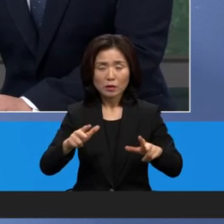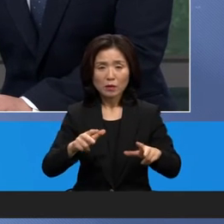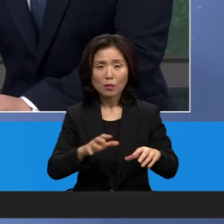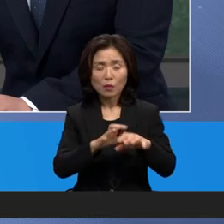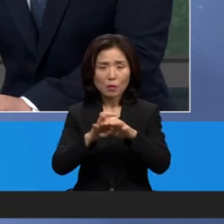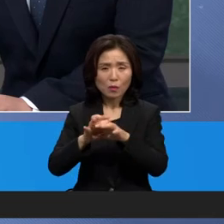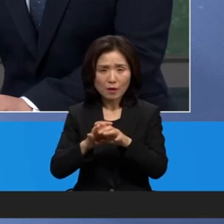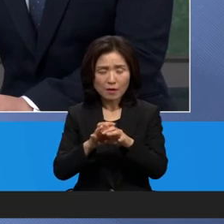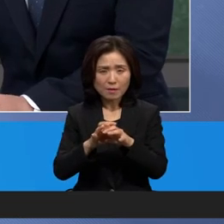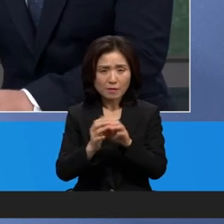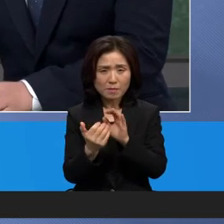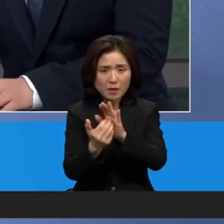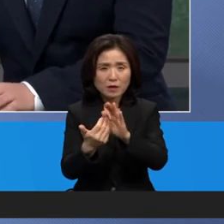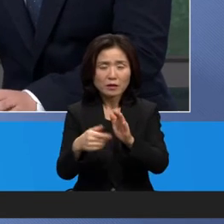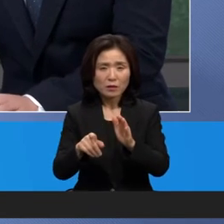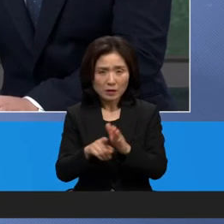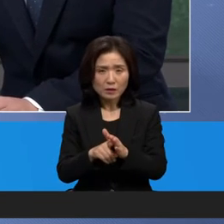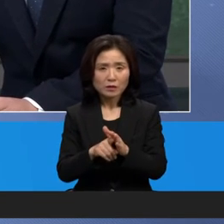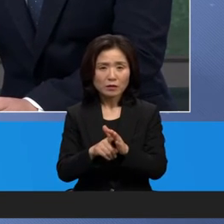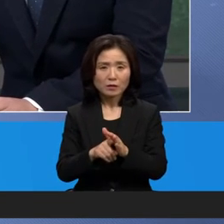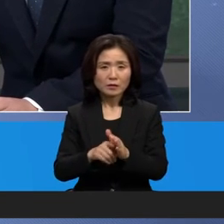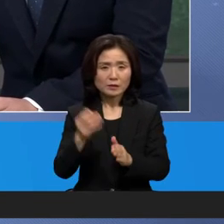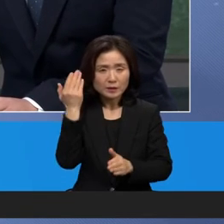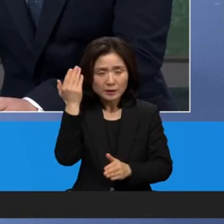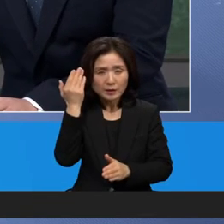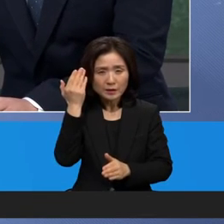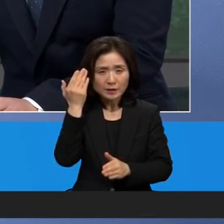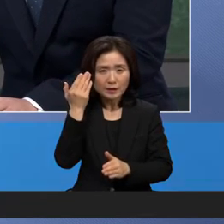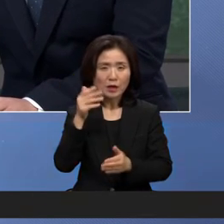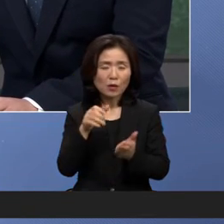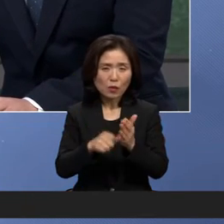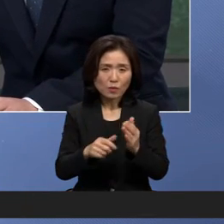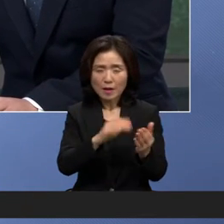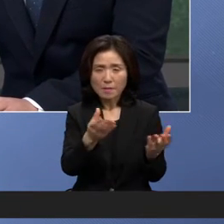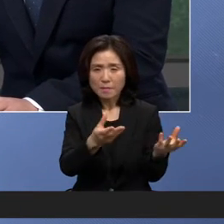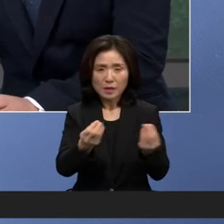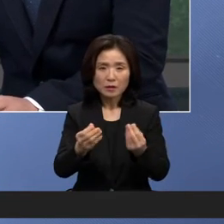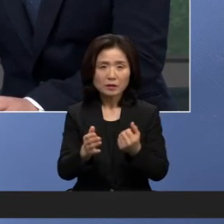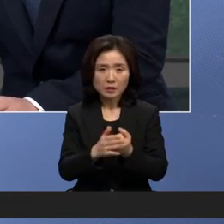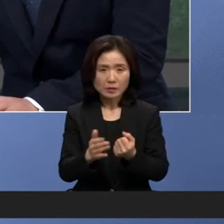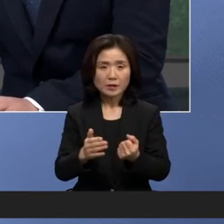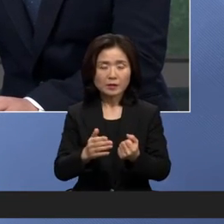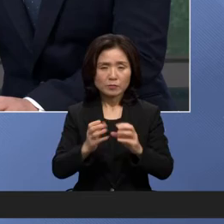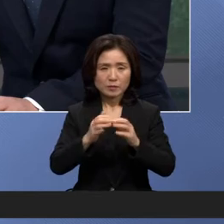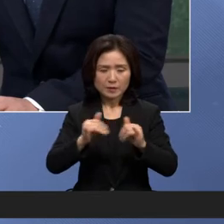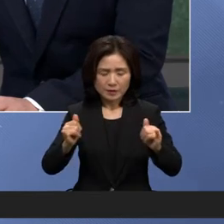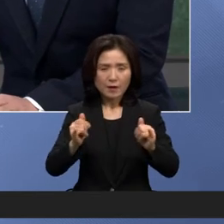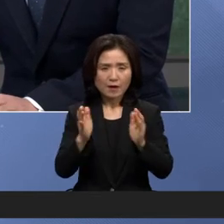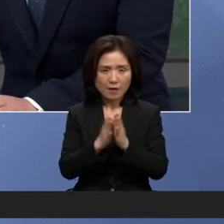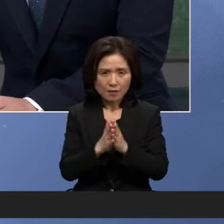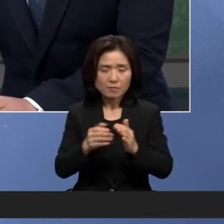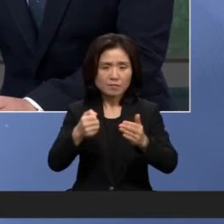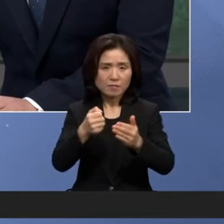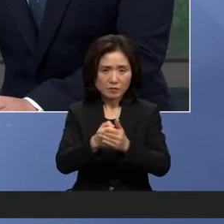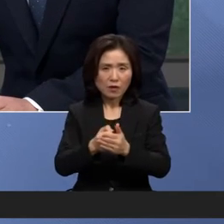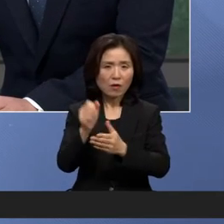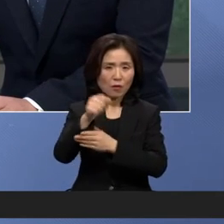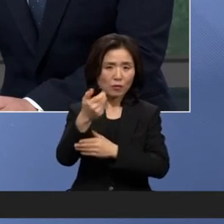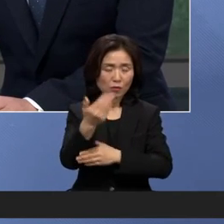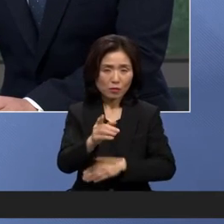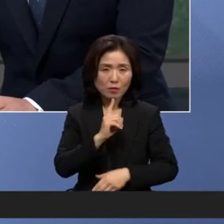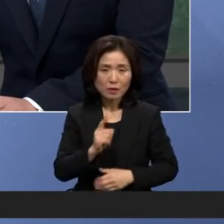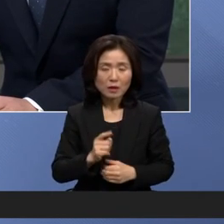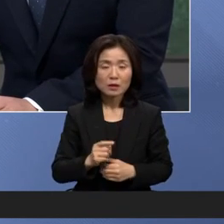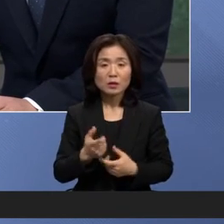보유하고 있으며 텍사스 주민과 중소기업이 스스로 결정을 내릴 수 있도록 허용한다 고 밝혔습니다 아예 이 같은 논쟁을 보도한